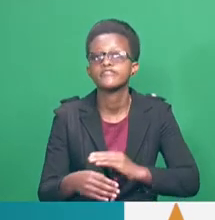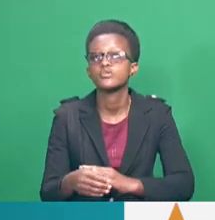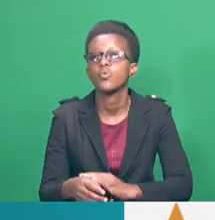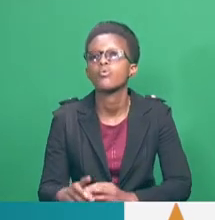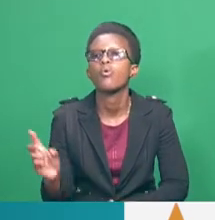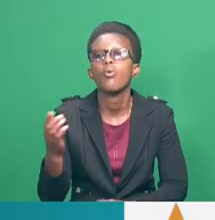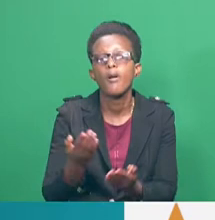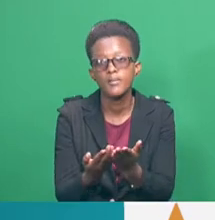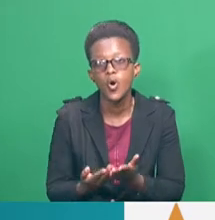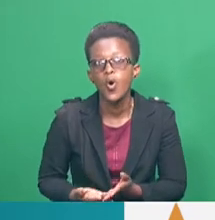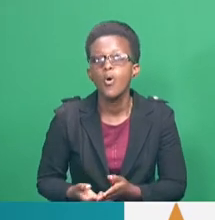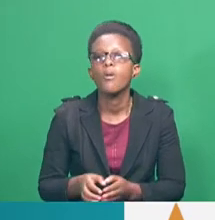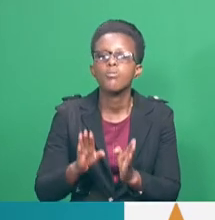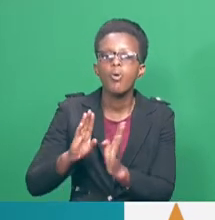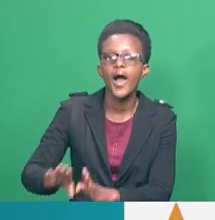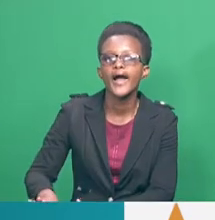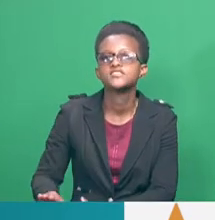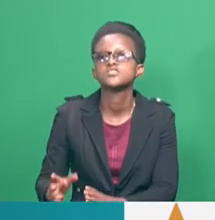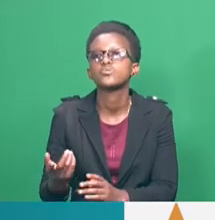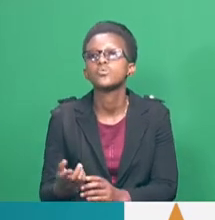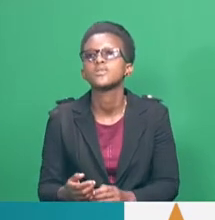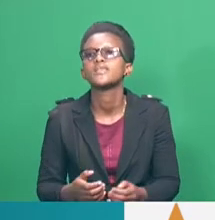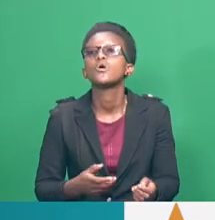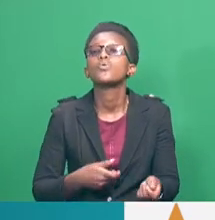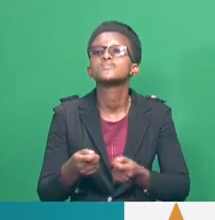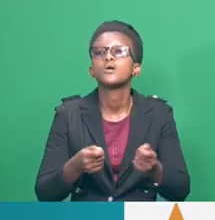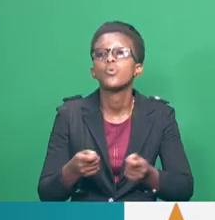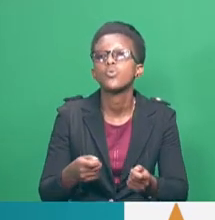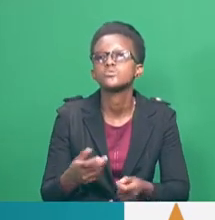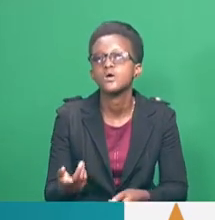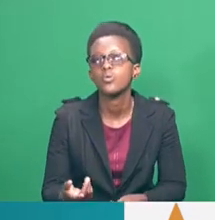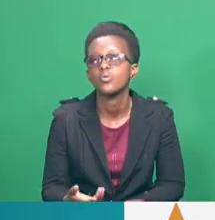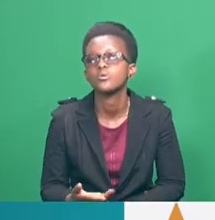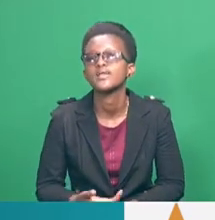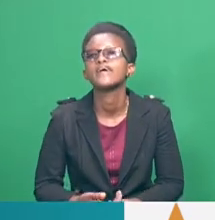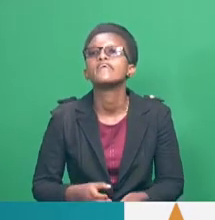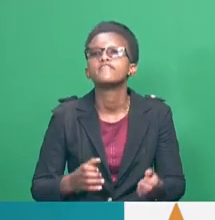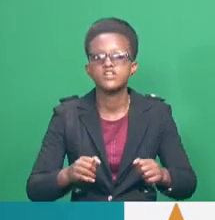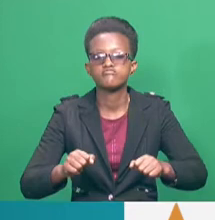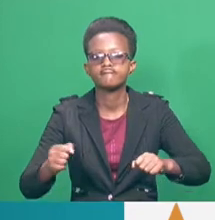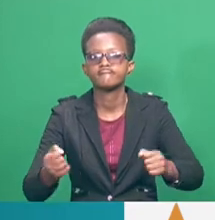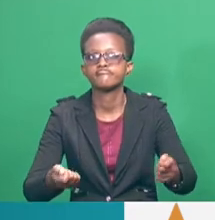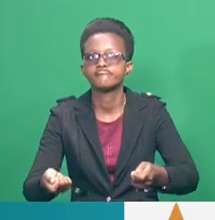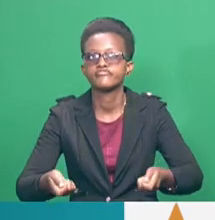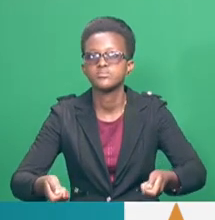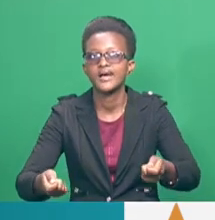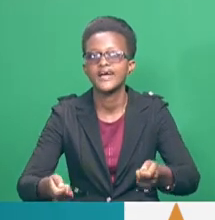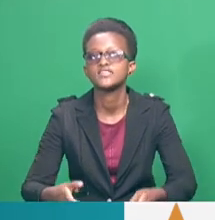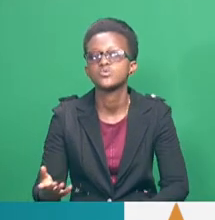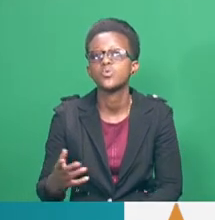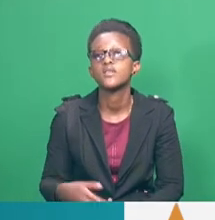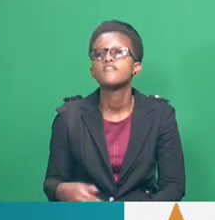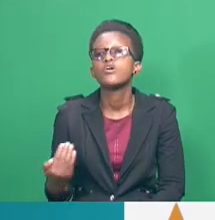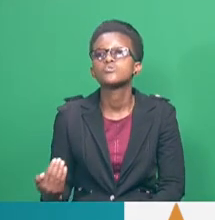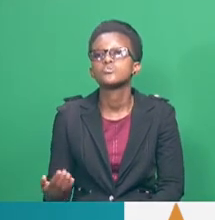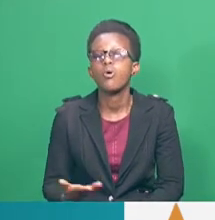kuuza baiskeli za msaada zinazotolewa na wahisani kwa ajili ya kuwawezesha watoto wao waondokane na utegemezi. Taarifa